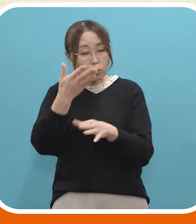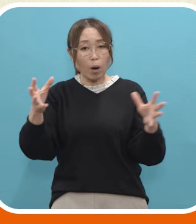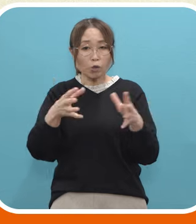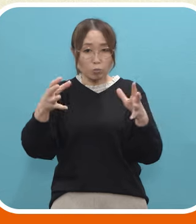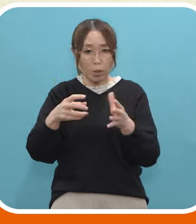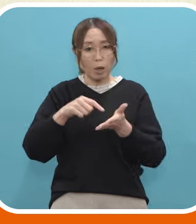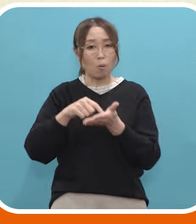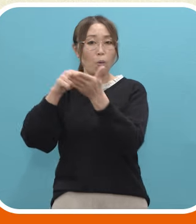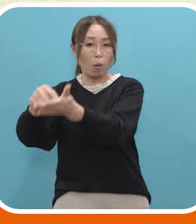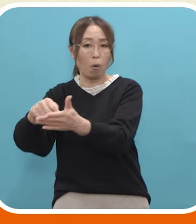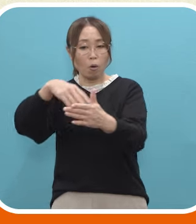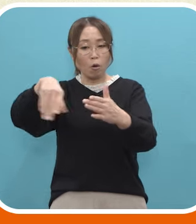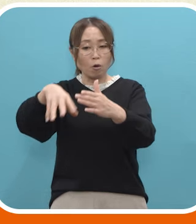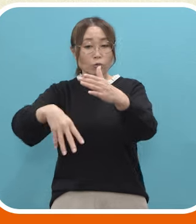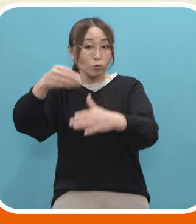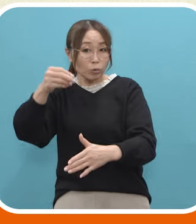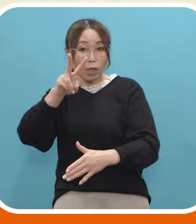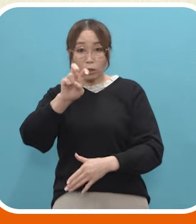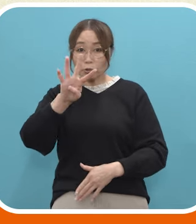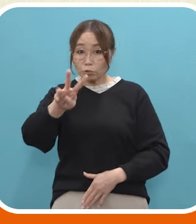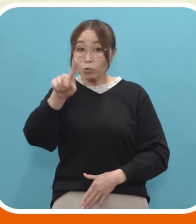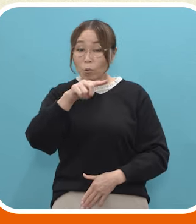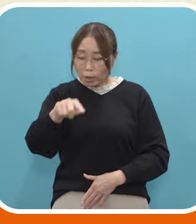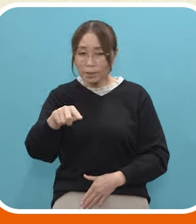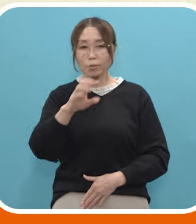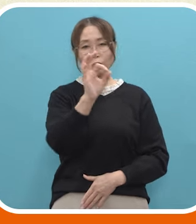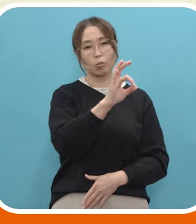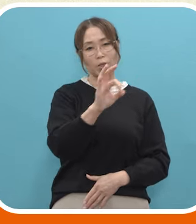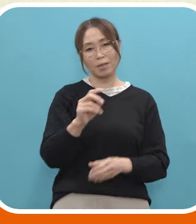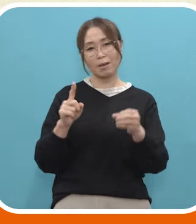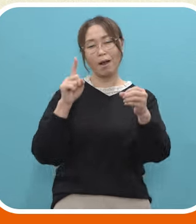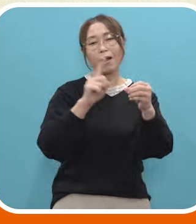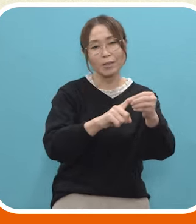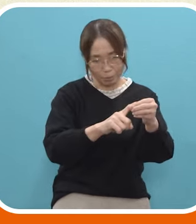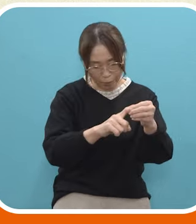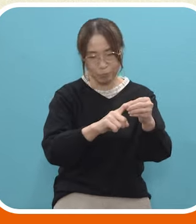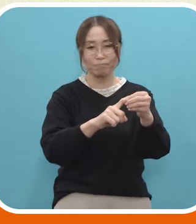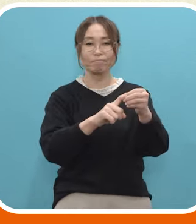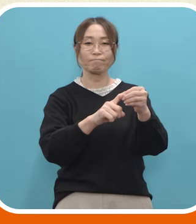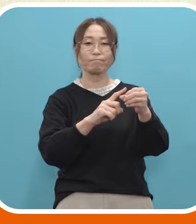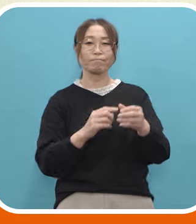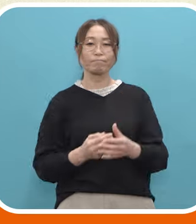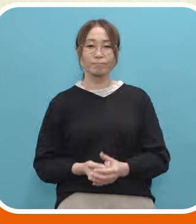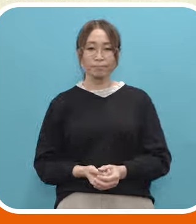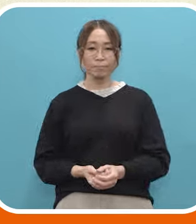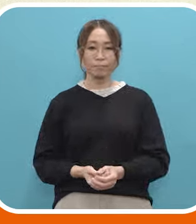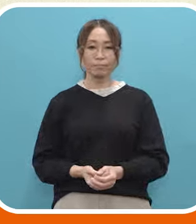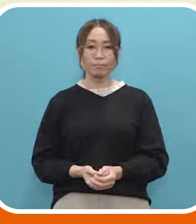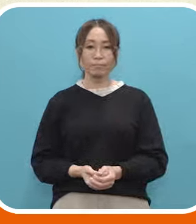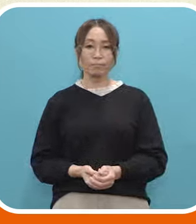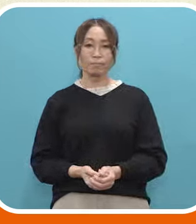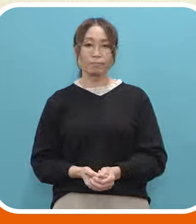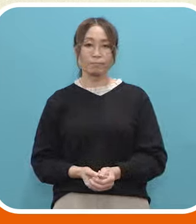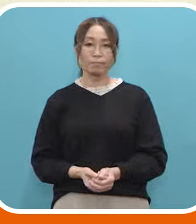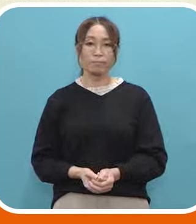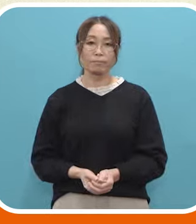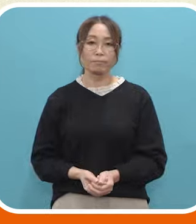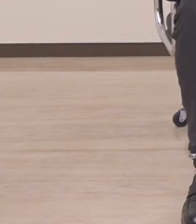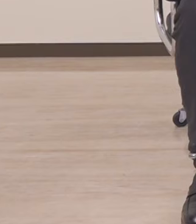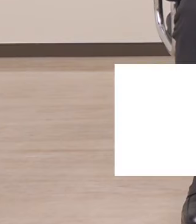つ以上集めて応募すると、抽選で24人に県南地域の特産品が当たります。